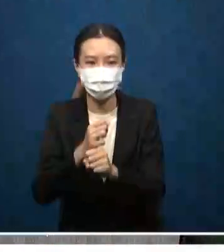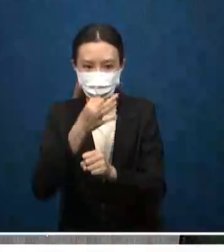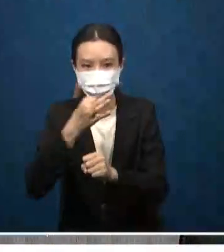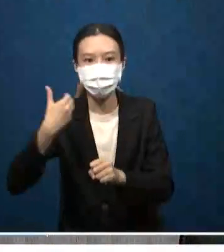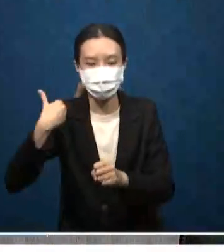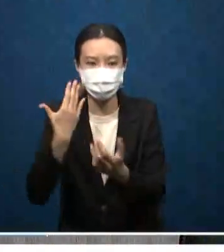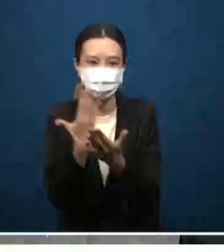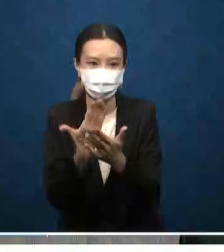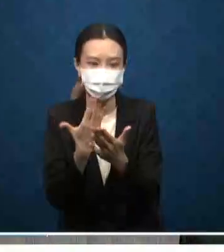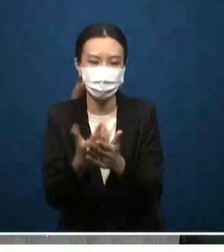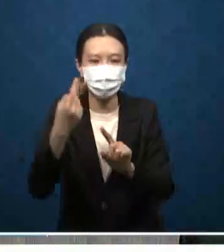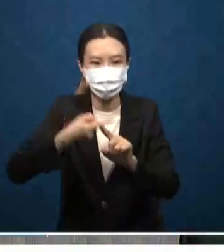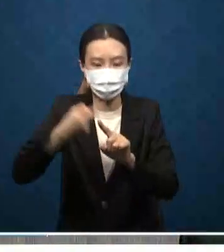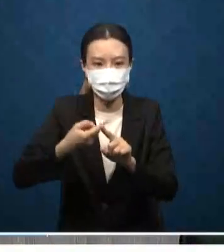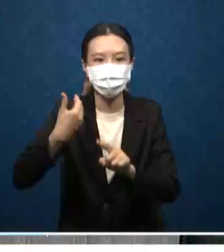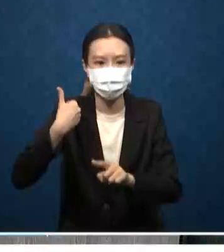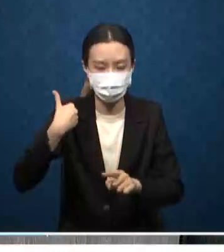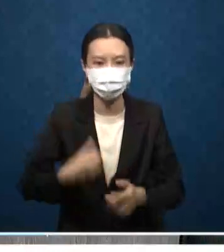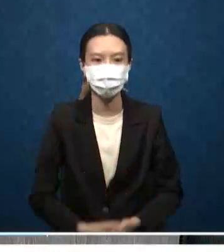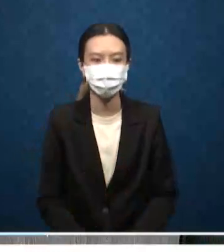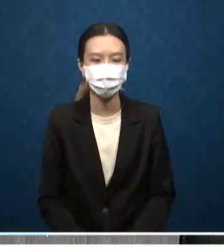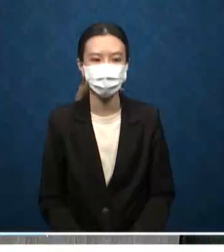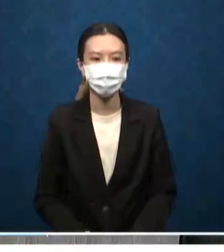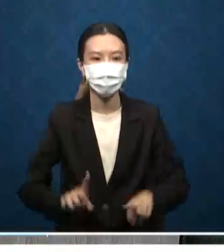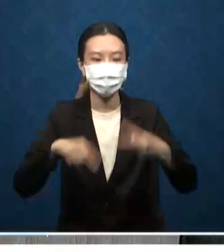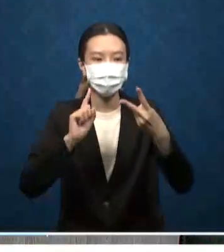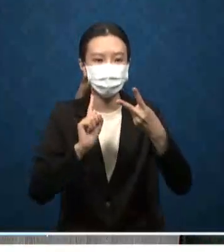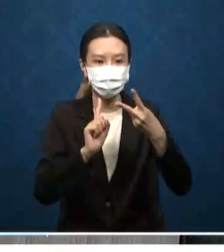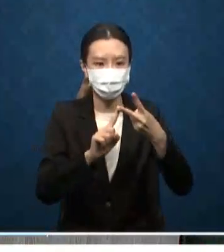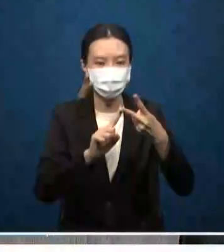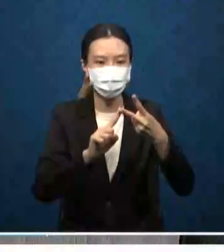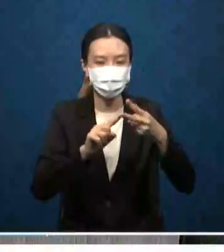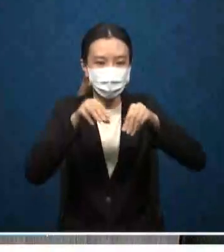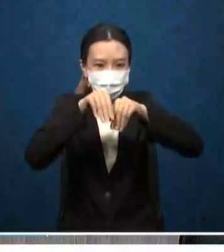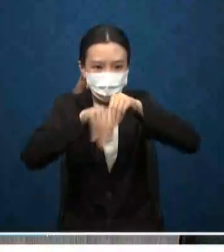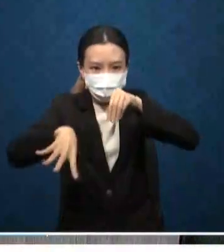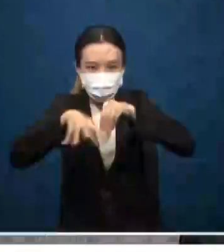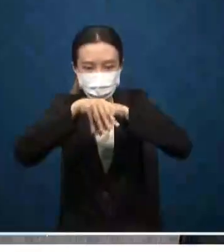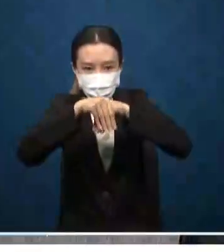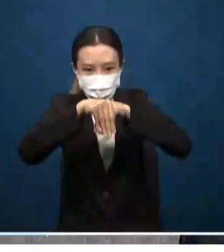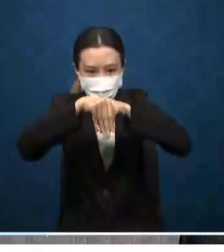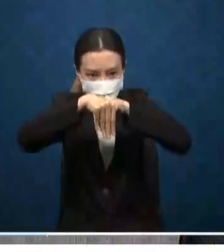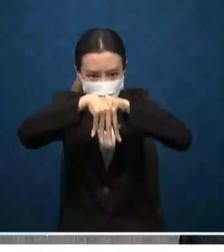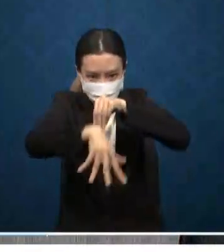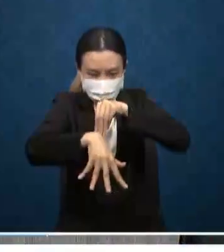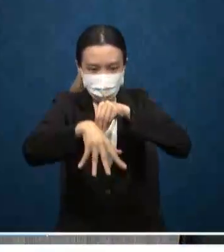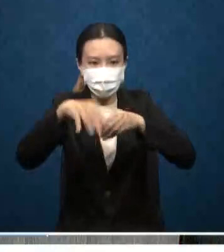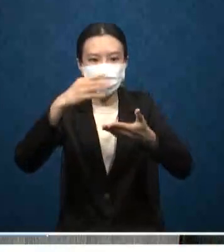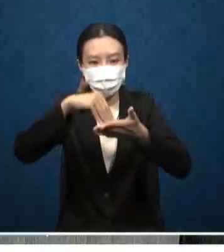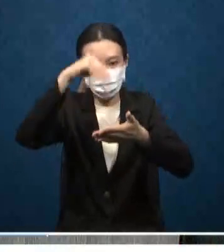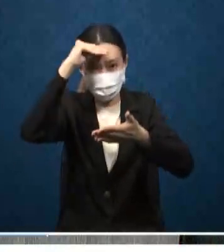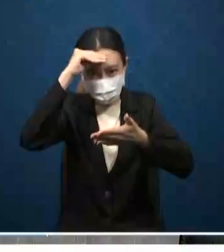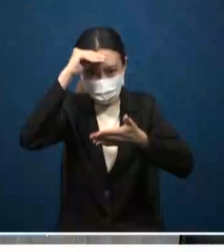กว่าประการที่สองโครงสร้างของหลักสูตรท่านพูดเรื่องโครงสร้างแล้วก็จำนวน